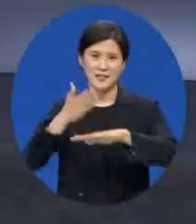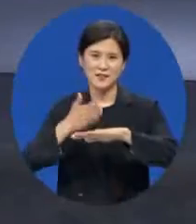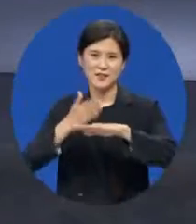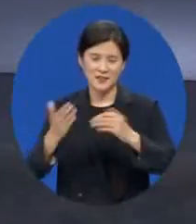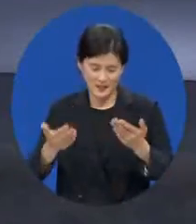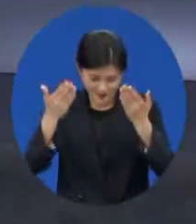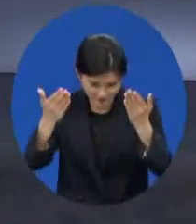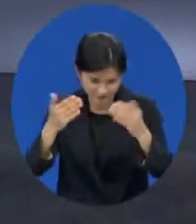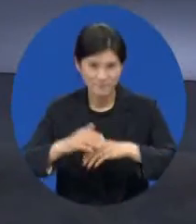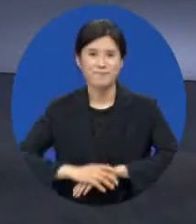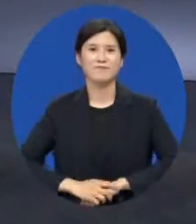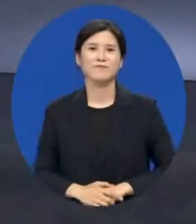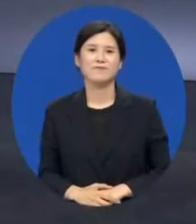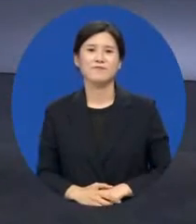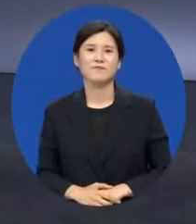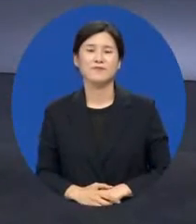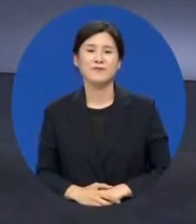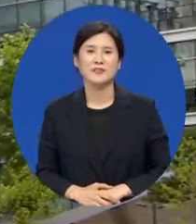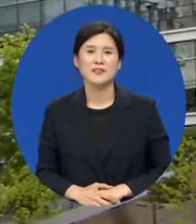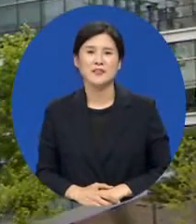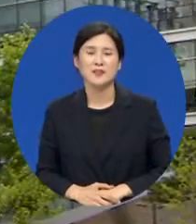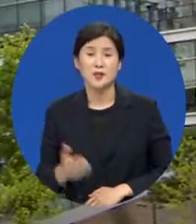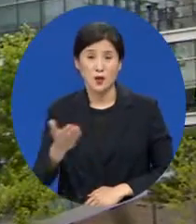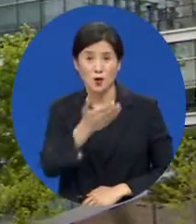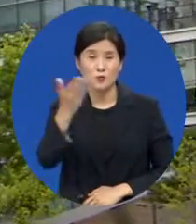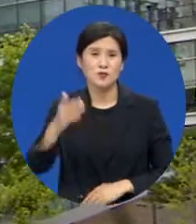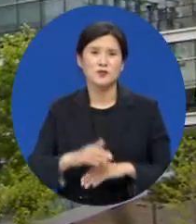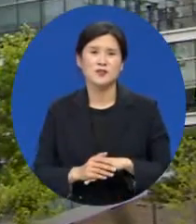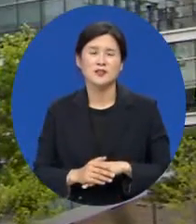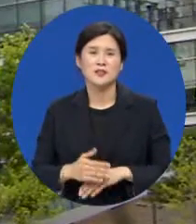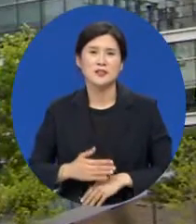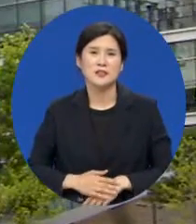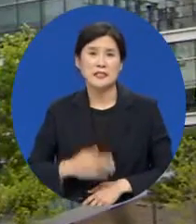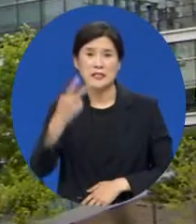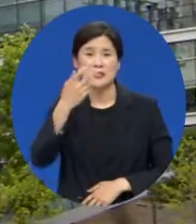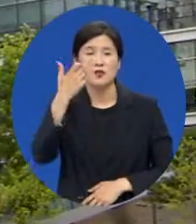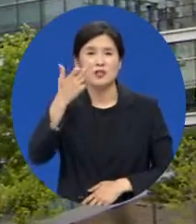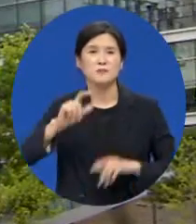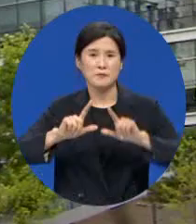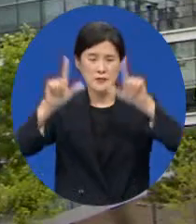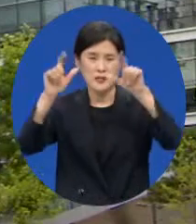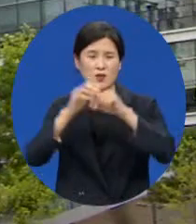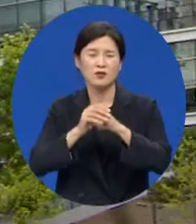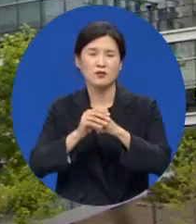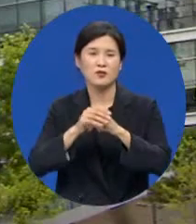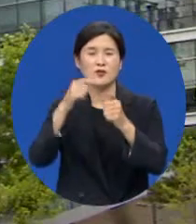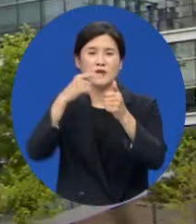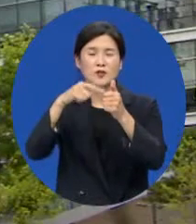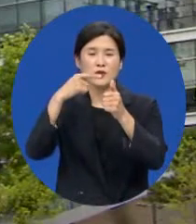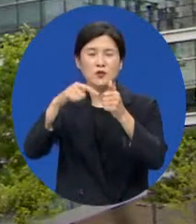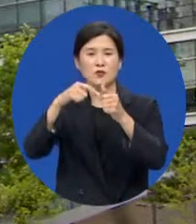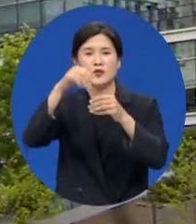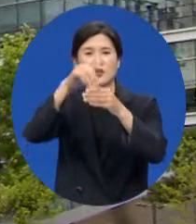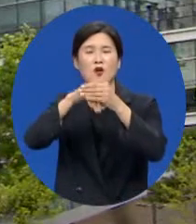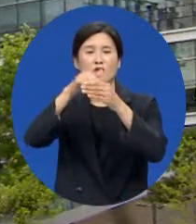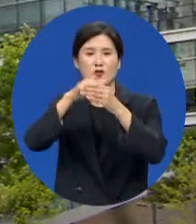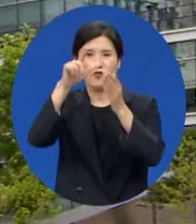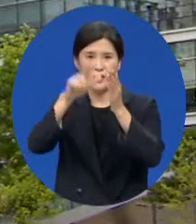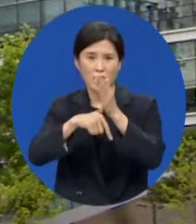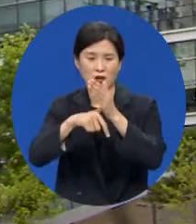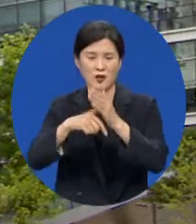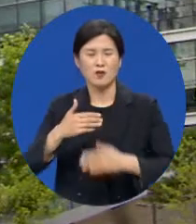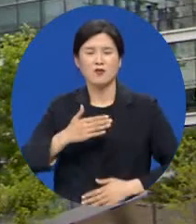감사의 말씀을 전합니다 실 중심인 여러분 저는 지난 2018년에 치러진 세종시 교육감